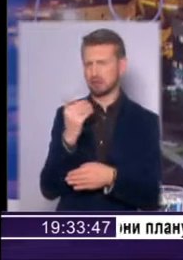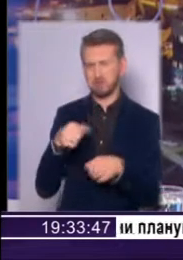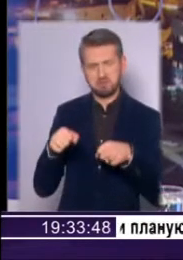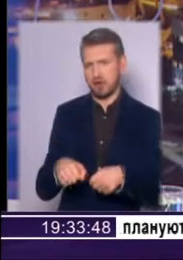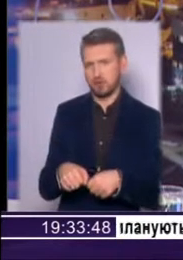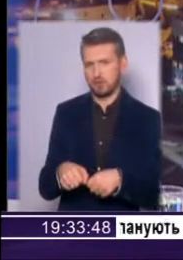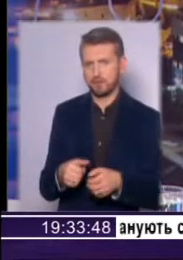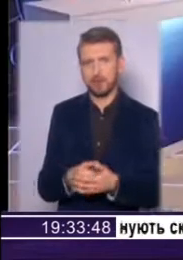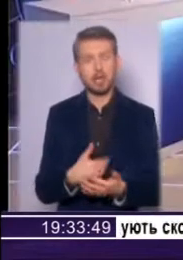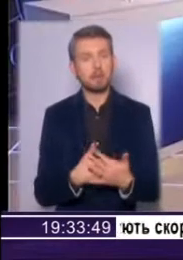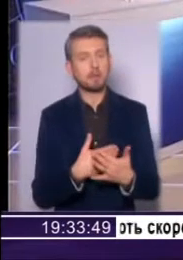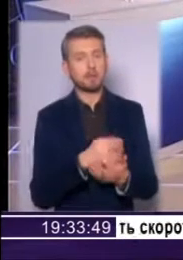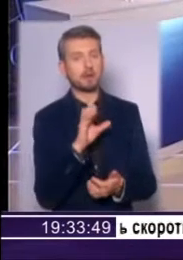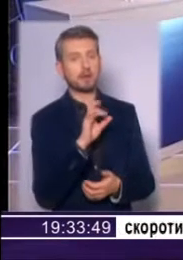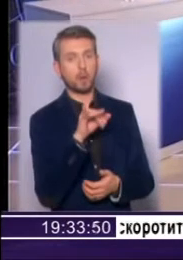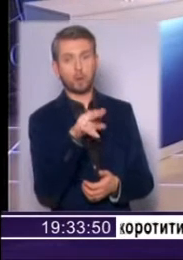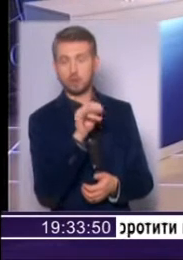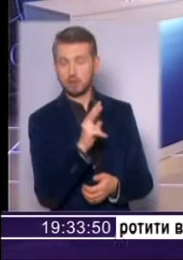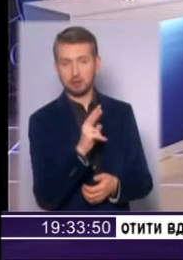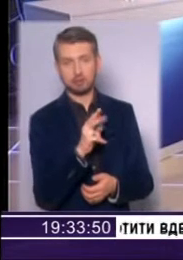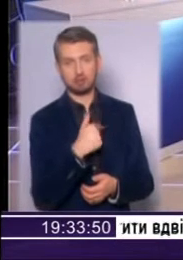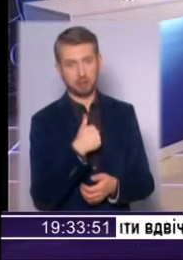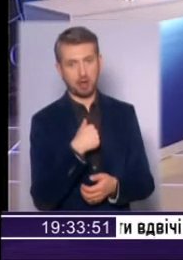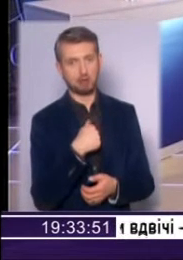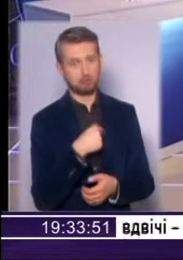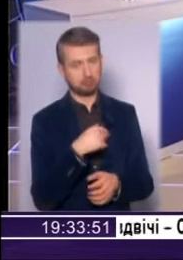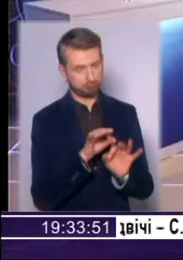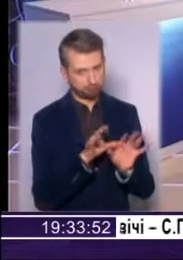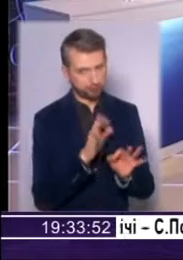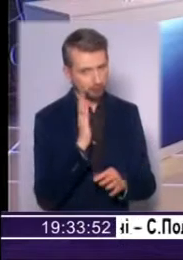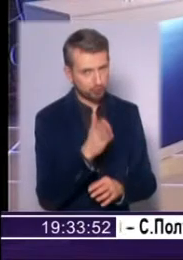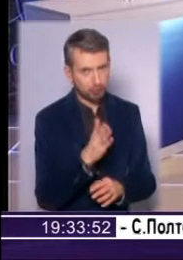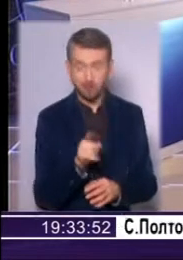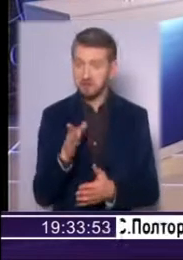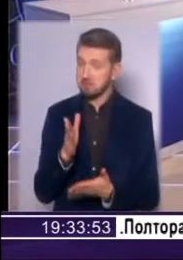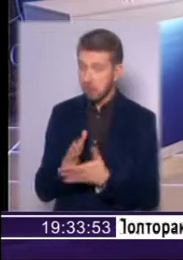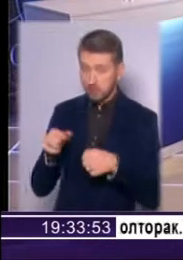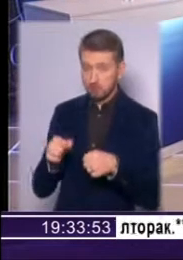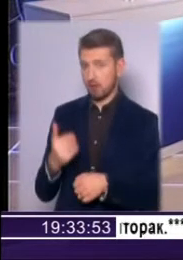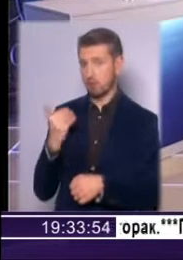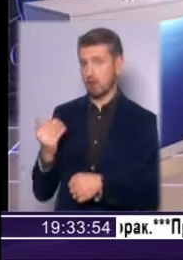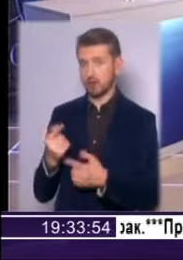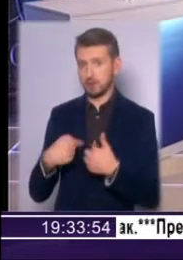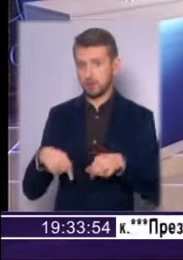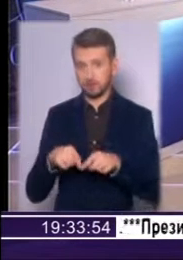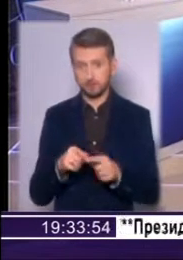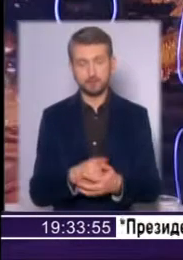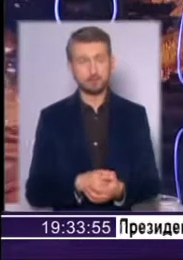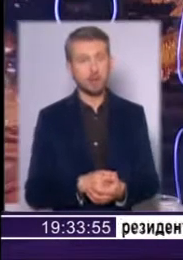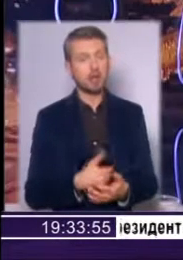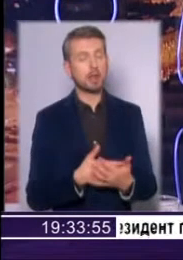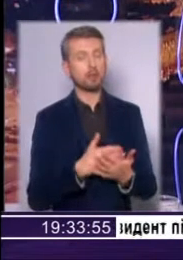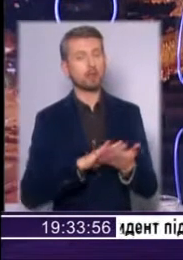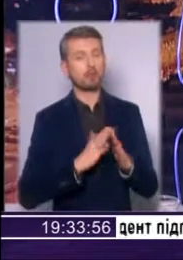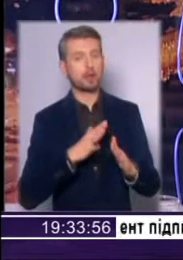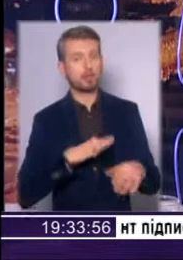насправді. Ну, от, наприклад, на Сергія Рудика я досить скидам рекоментую. Прошу. Давайте, давайте. Ви маєте право, бо це ви прив'язку зробили до нас. Наприклад, прошу. Ситуація